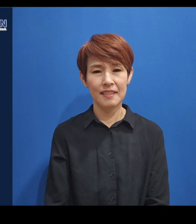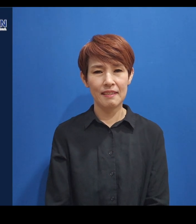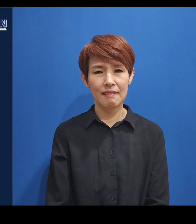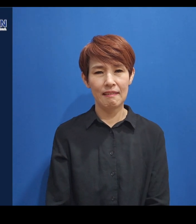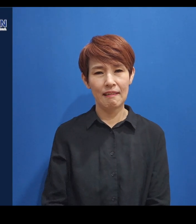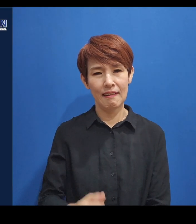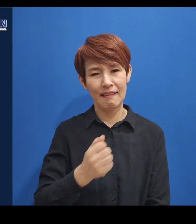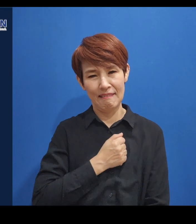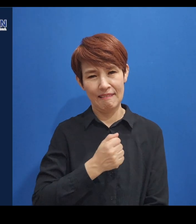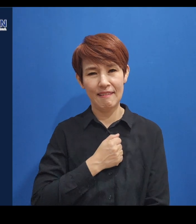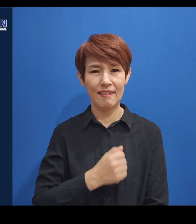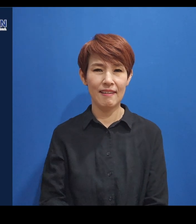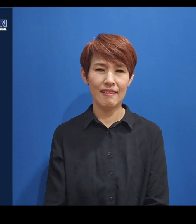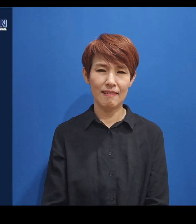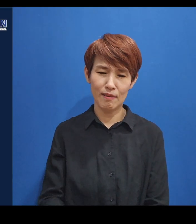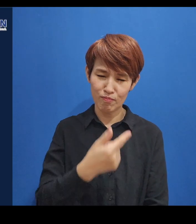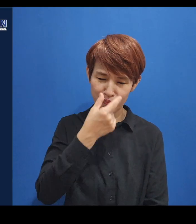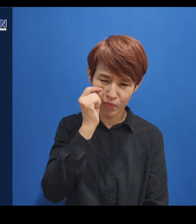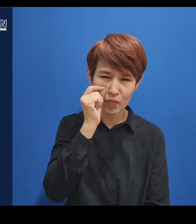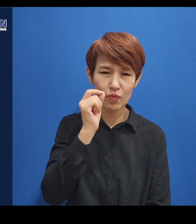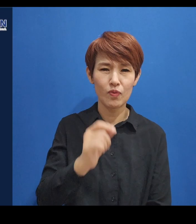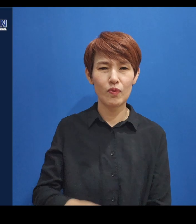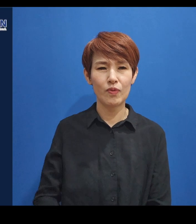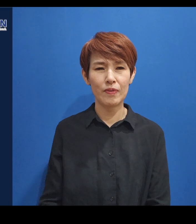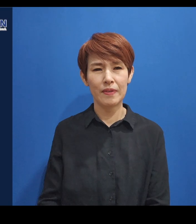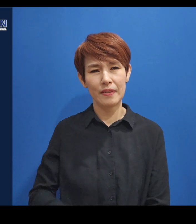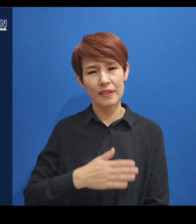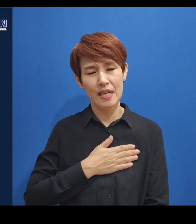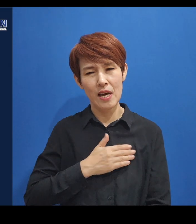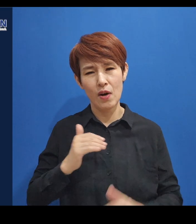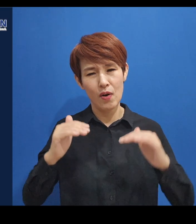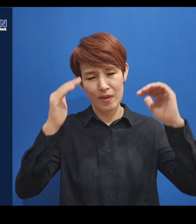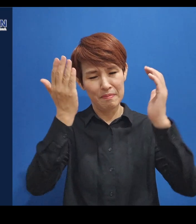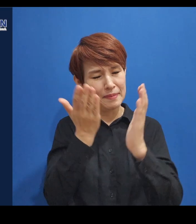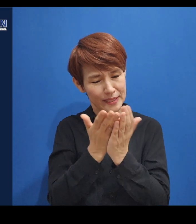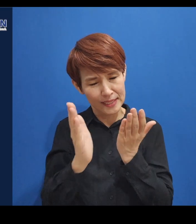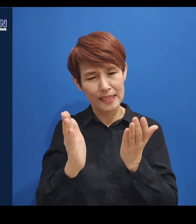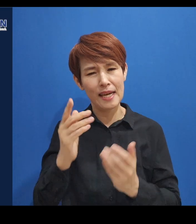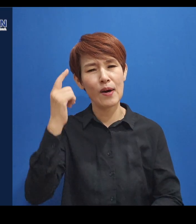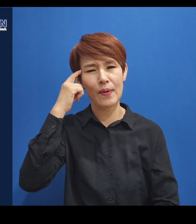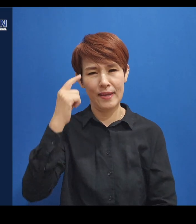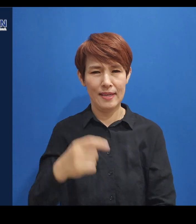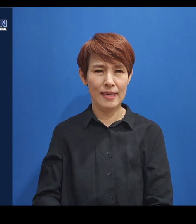참 가슴 답답해요. 왜 내가 어른답지 못한지.